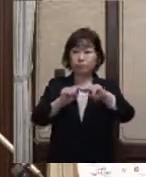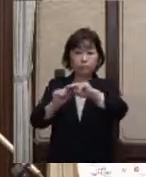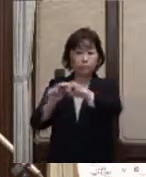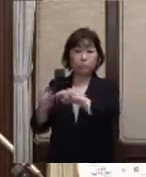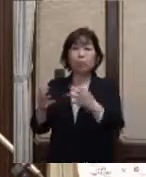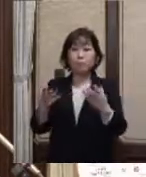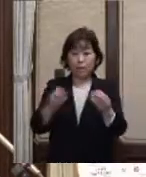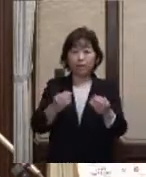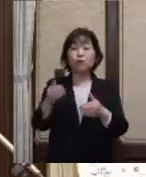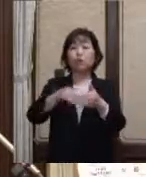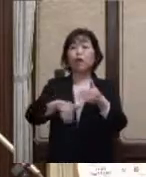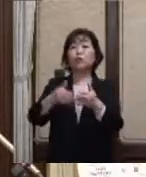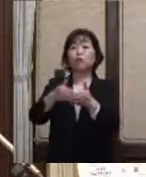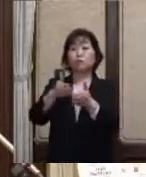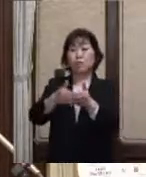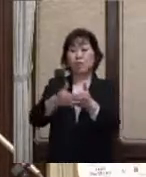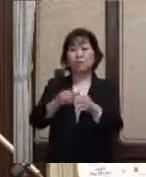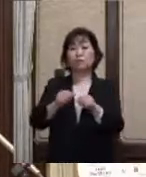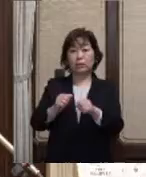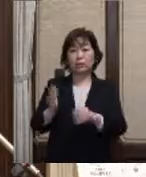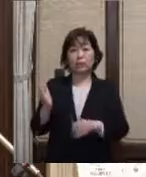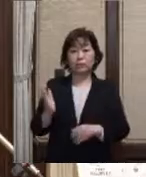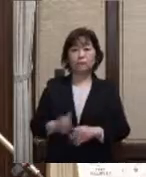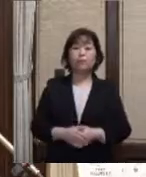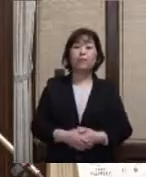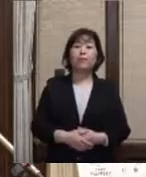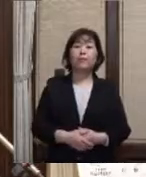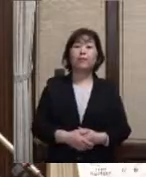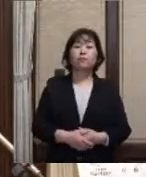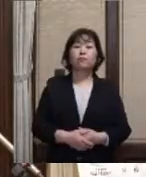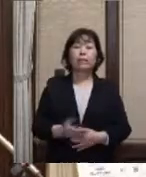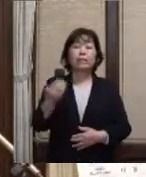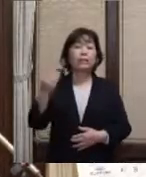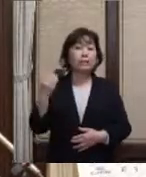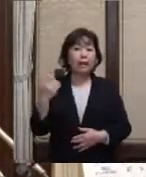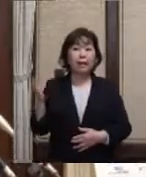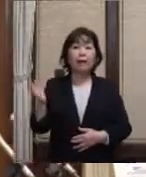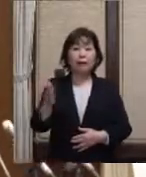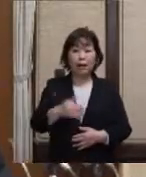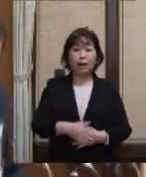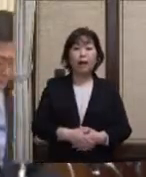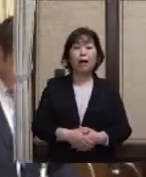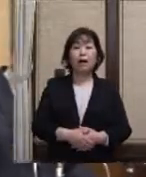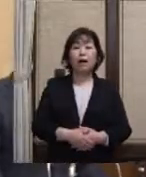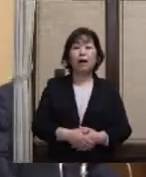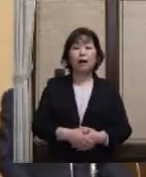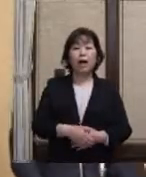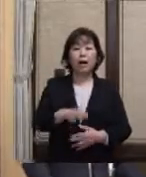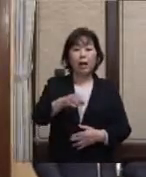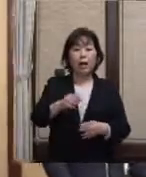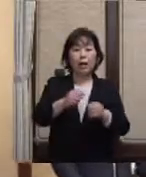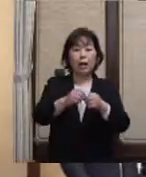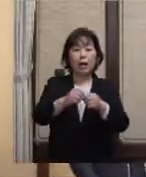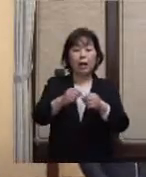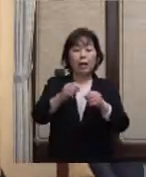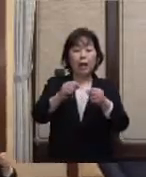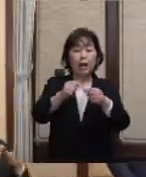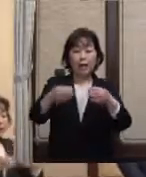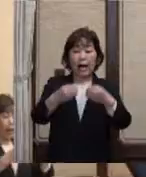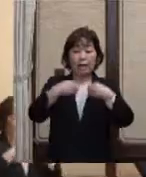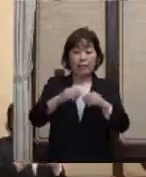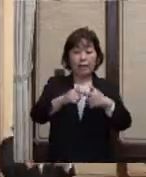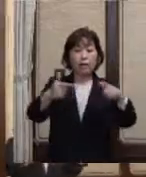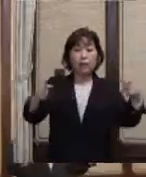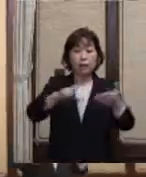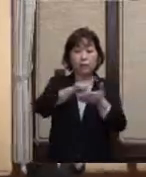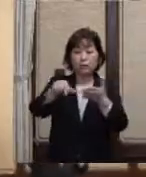あちょっとその内容を説明してください。 はい、以前からですね、拡大感染地域から転